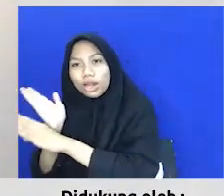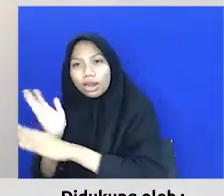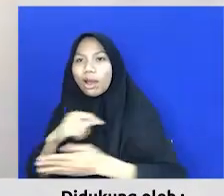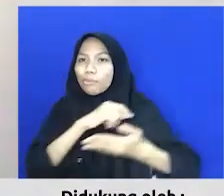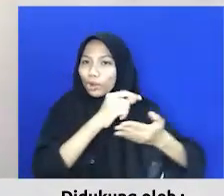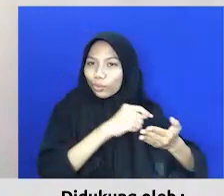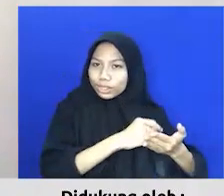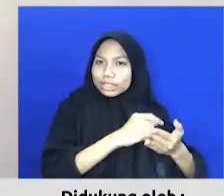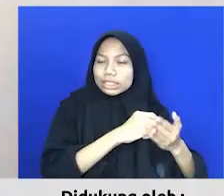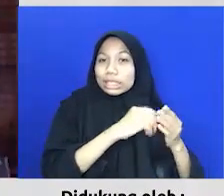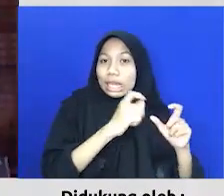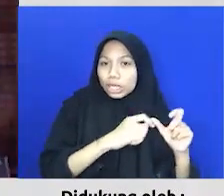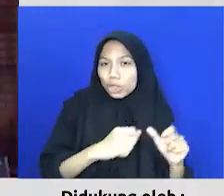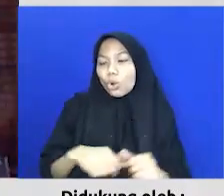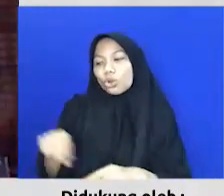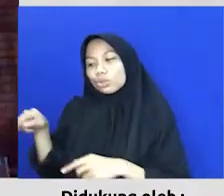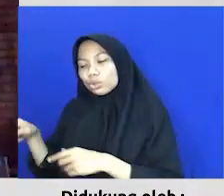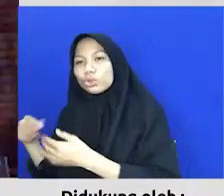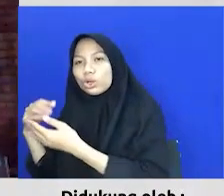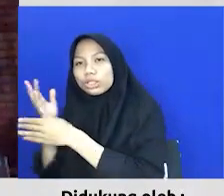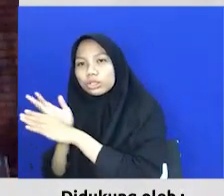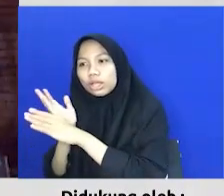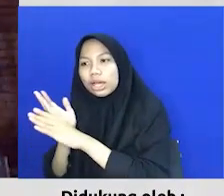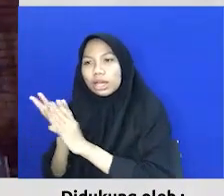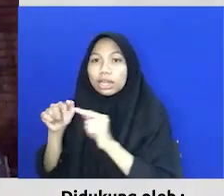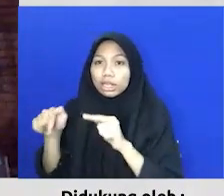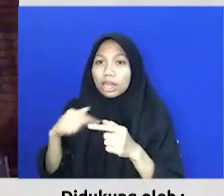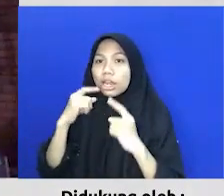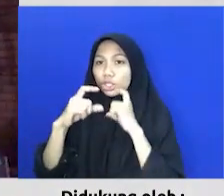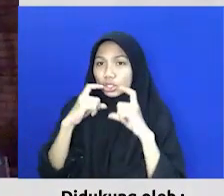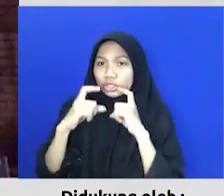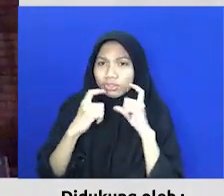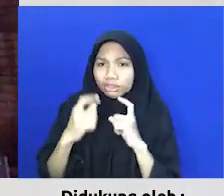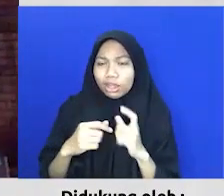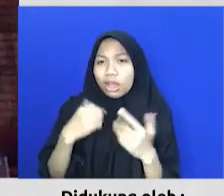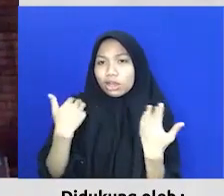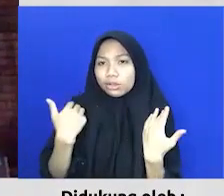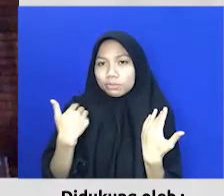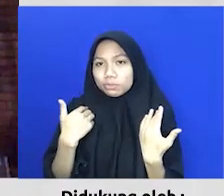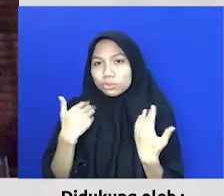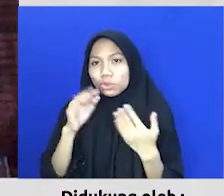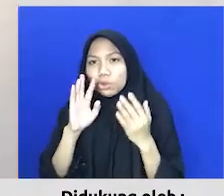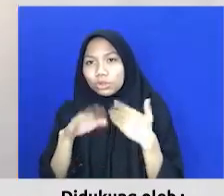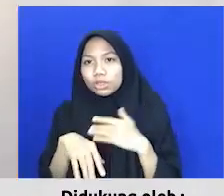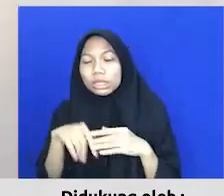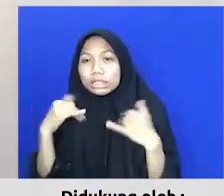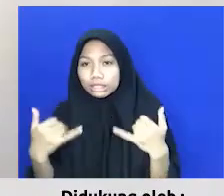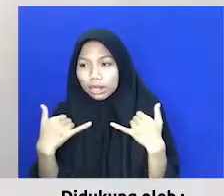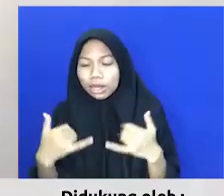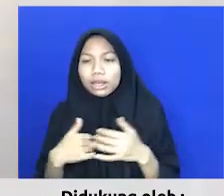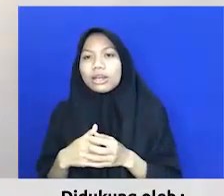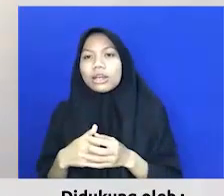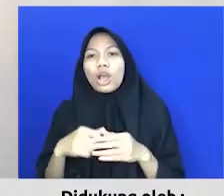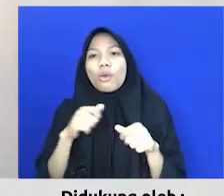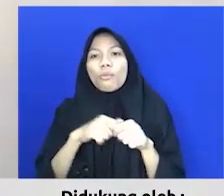Skenario Indonesia untuk layar lebar. Jadi kita punya asosiasi penulis skenario yang cukup penting perannya di hari-hari